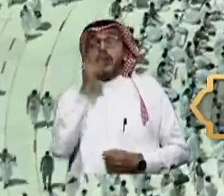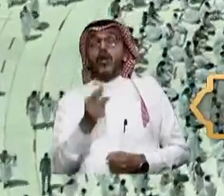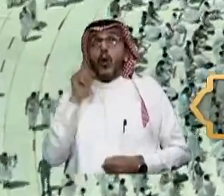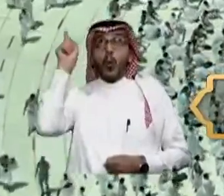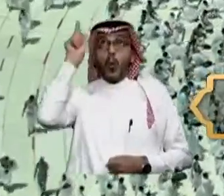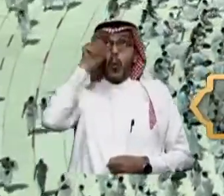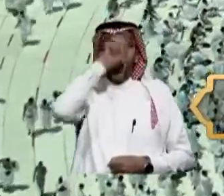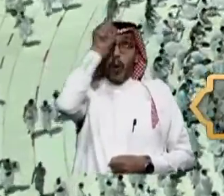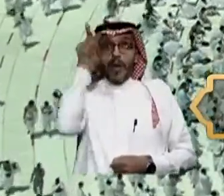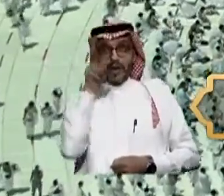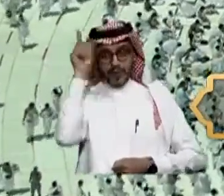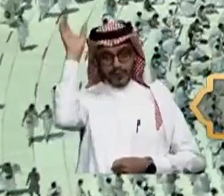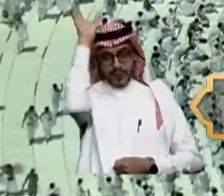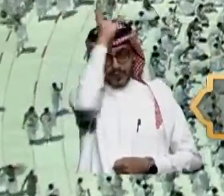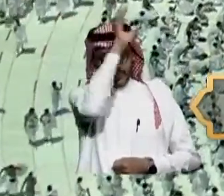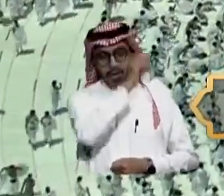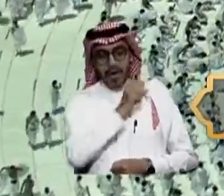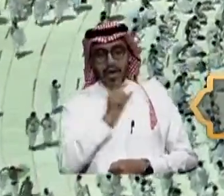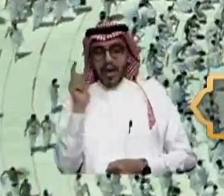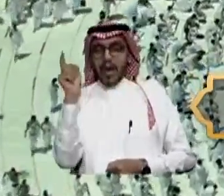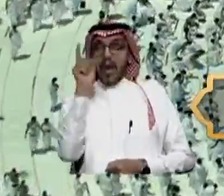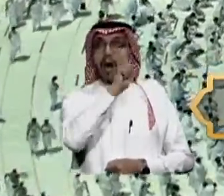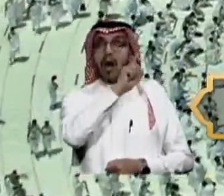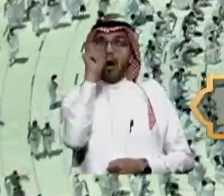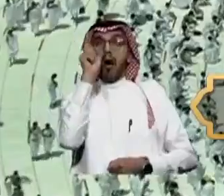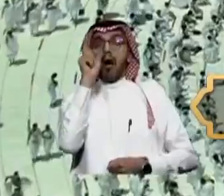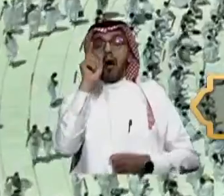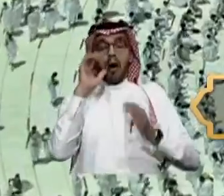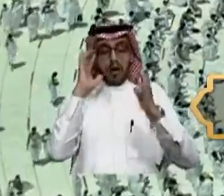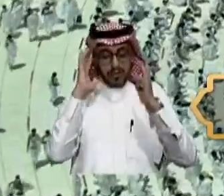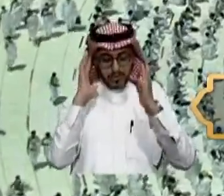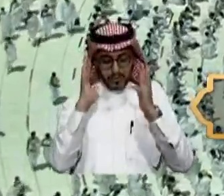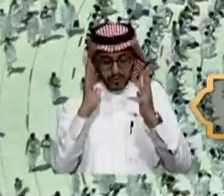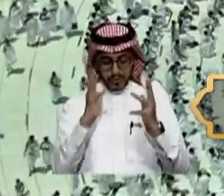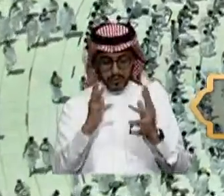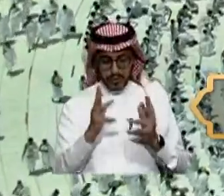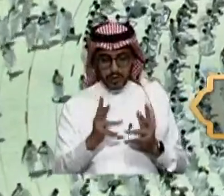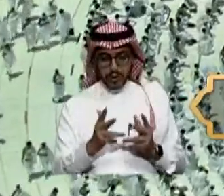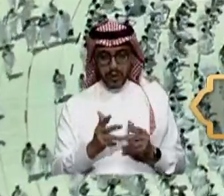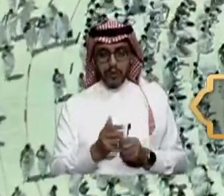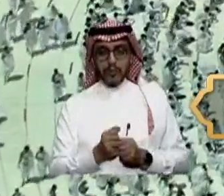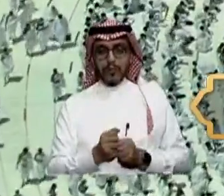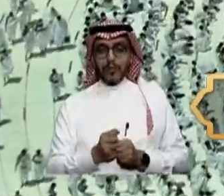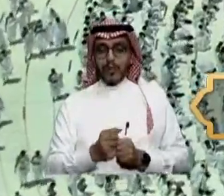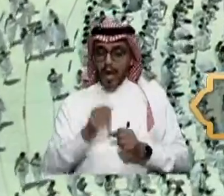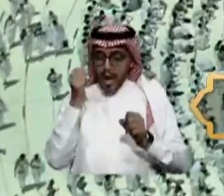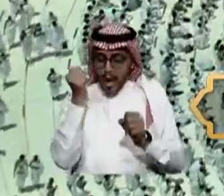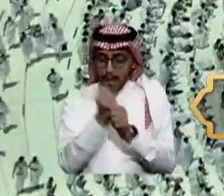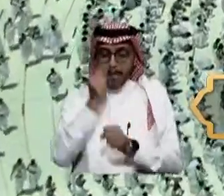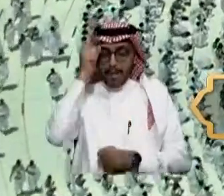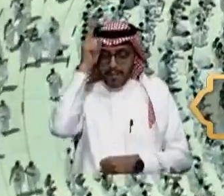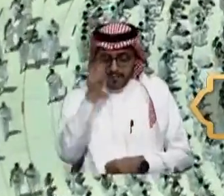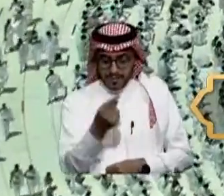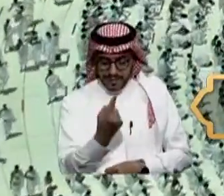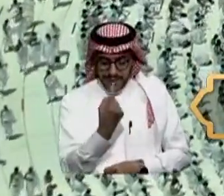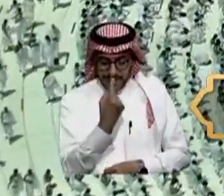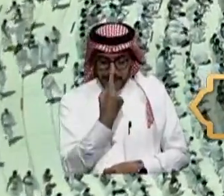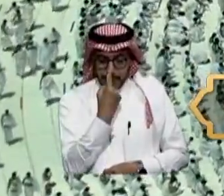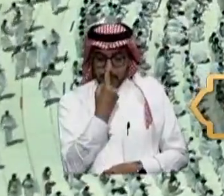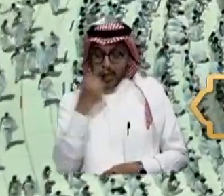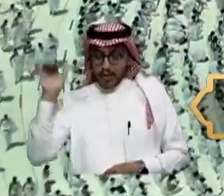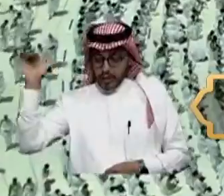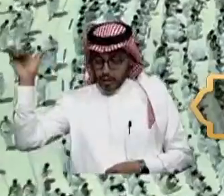واليوم الاخر وذكر الله كثيرا وعملا بقوله عز شانه وما